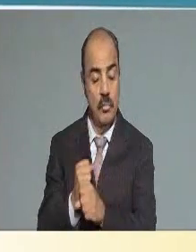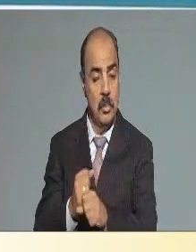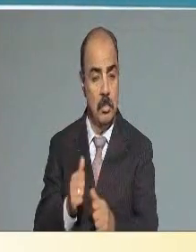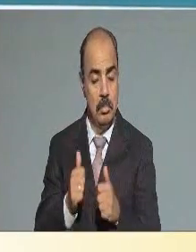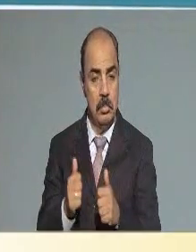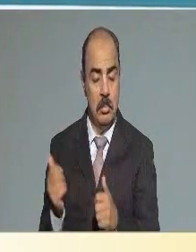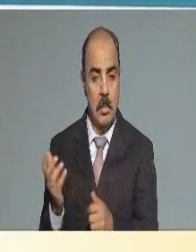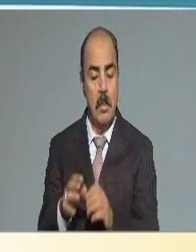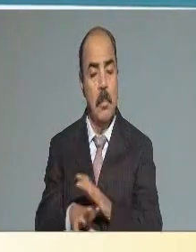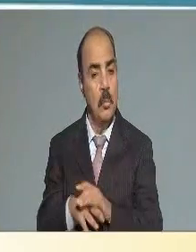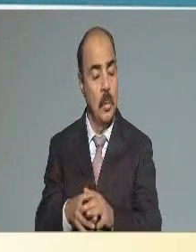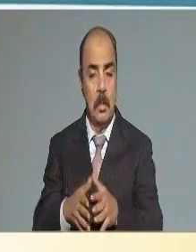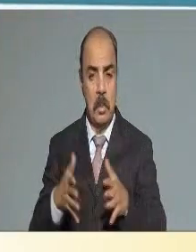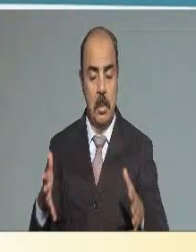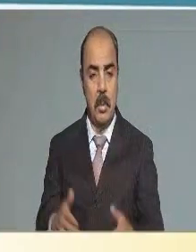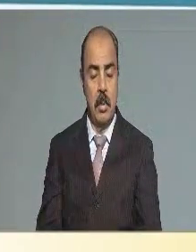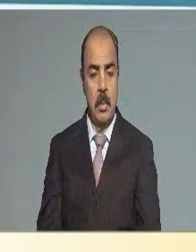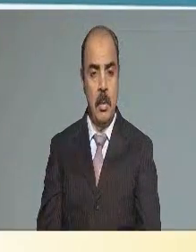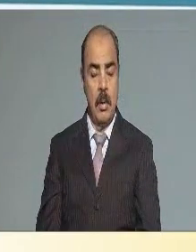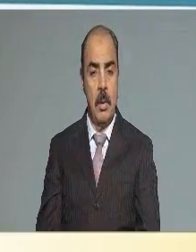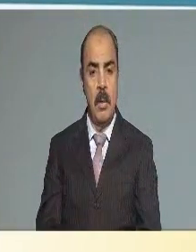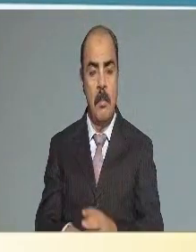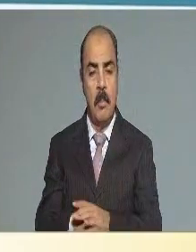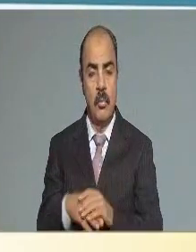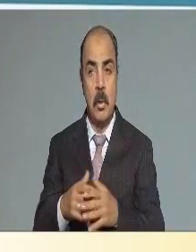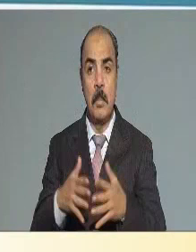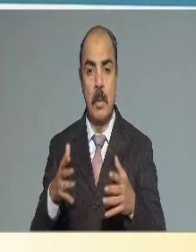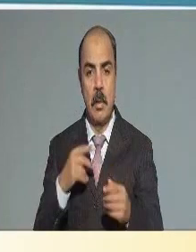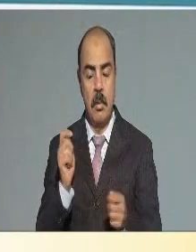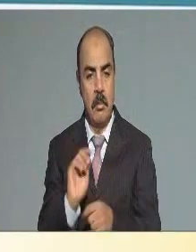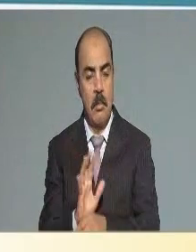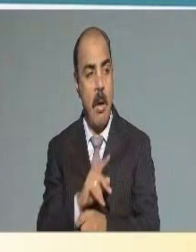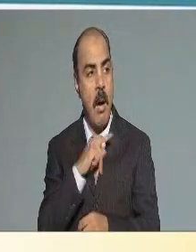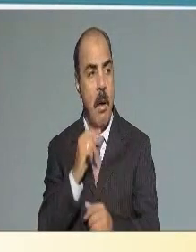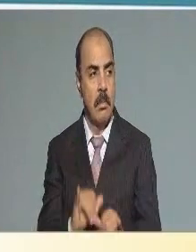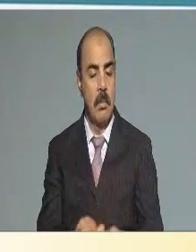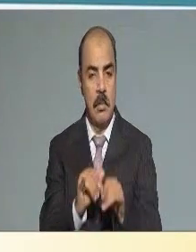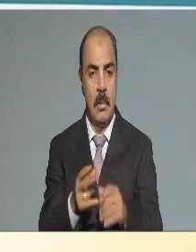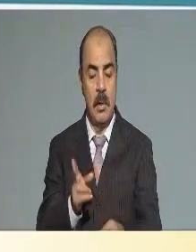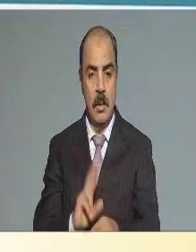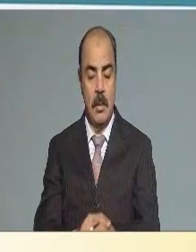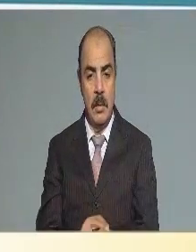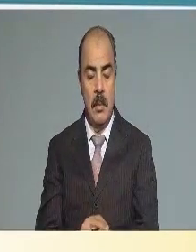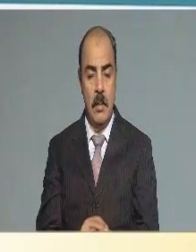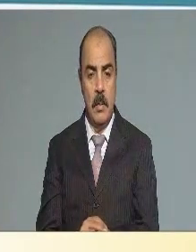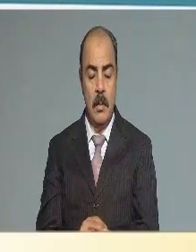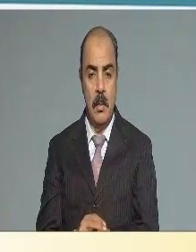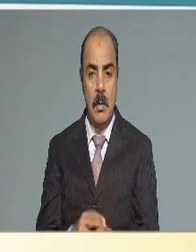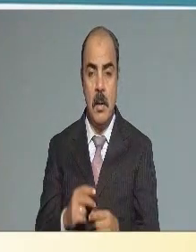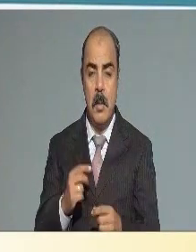على مشروعات قومية وأيضا مشروعات ساهمت في تحفيز القطاع الخاص. فالاي اي بي أو بنك